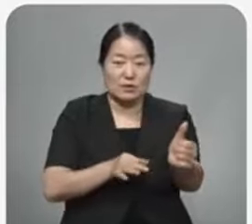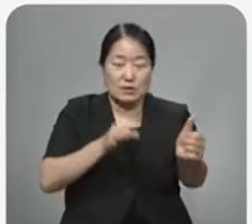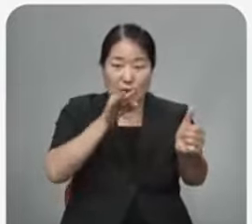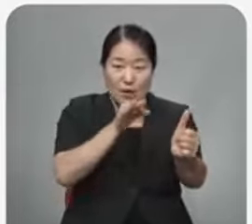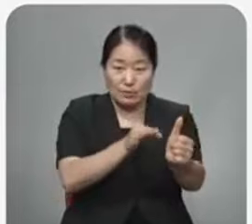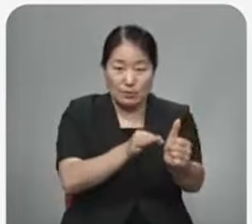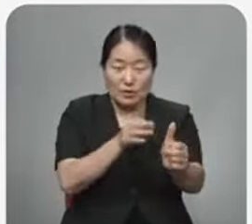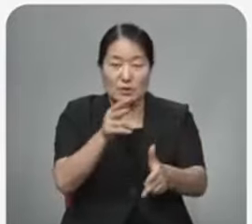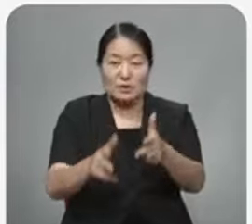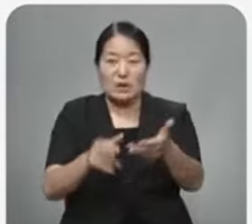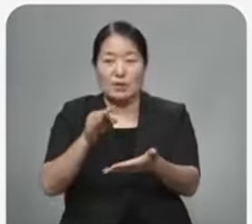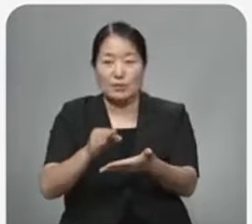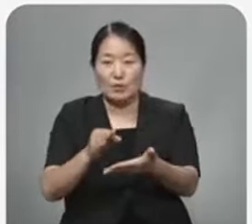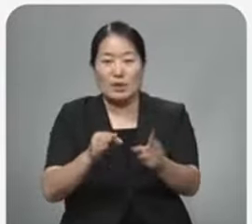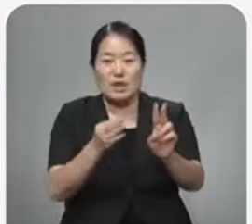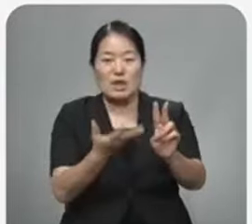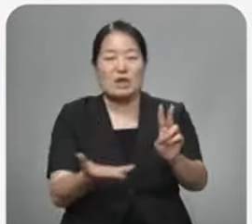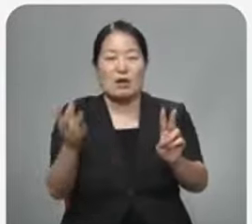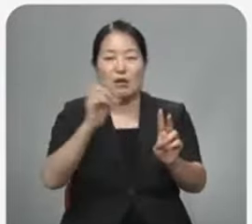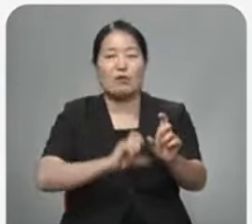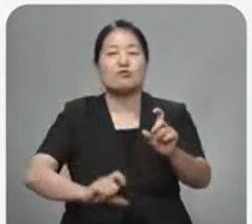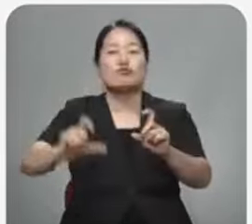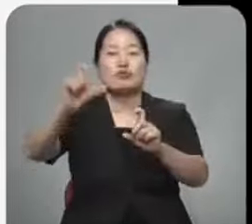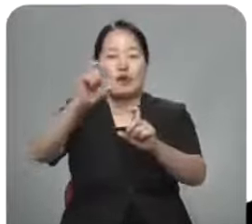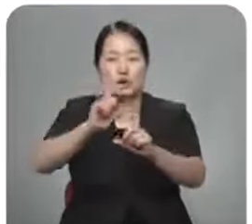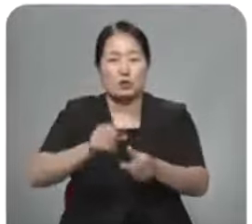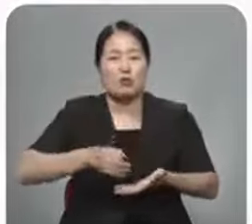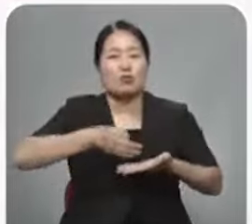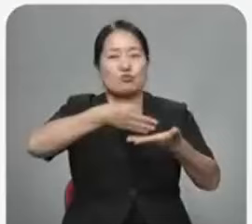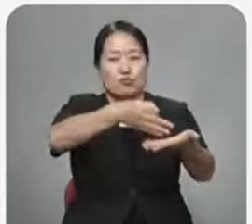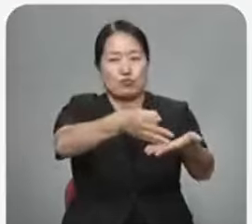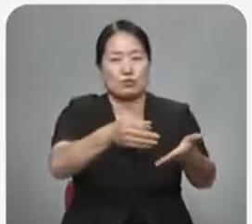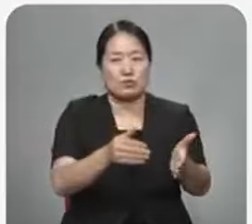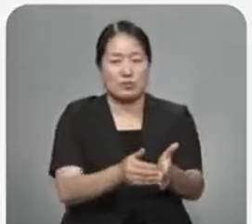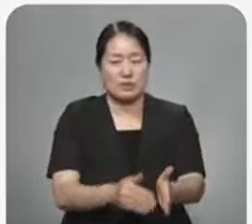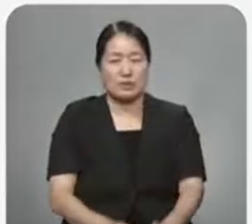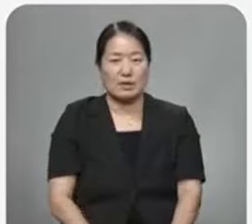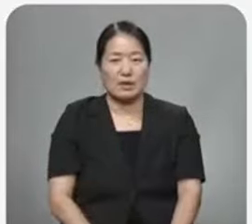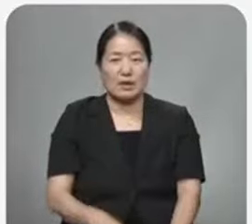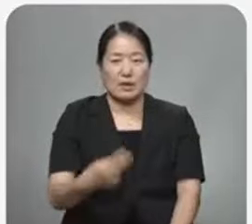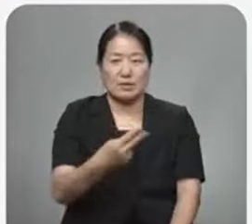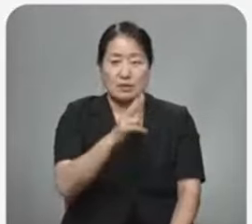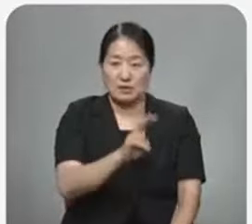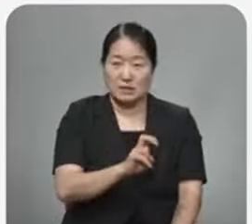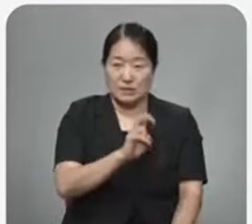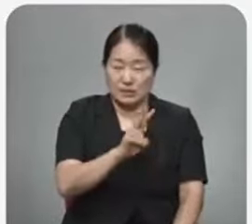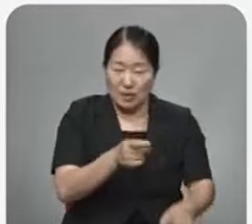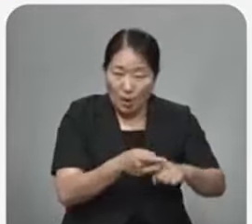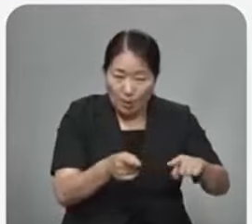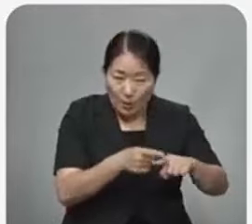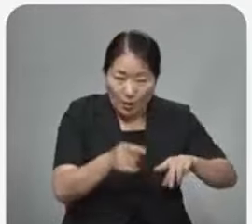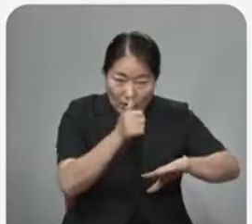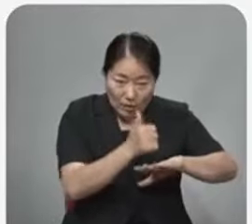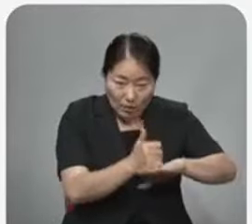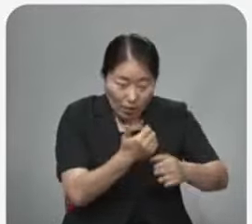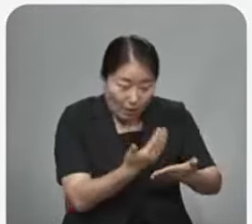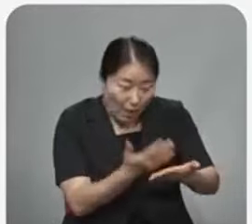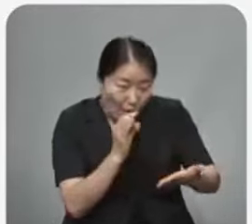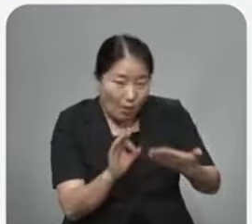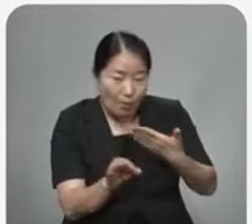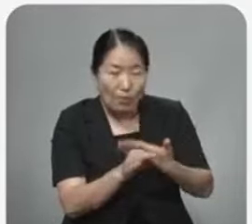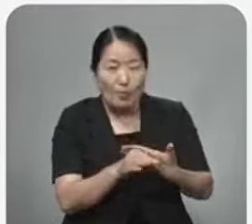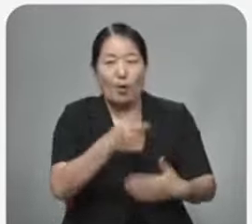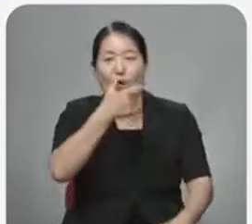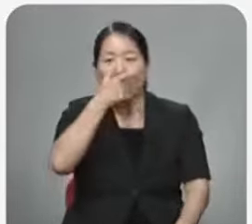사업비가 기존보다 2억원 더 많이 반영됐습니다 2022년 보조 사업 성과평가를 보면 미흡이